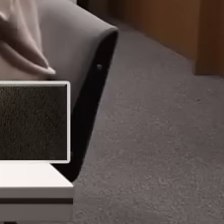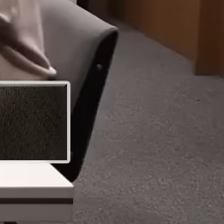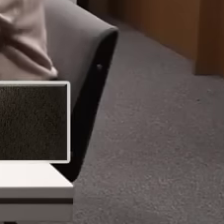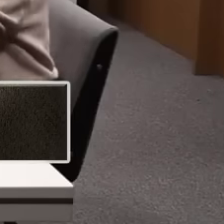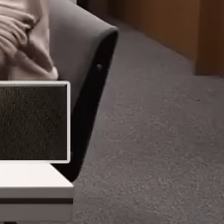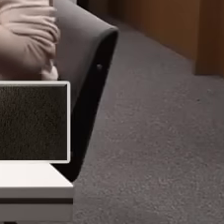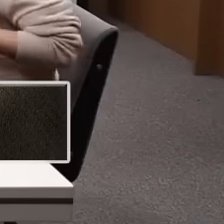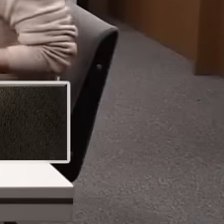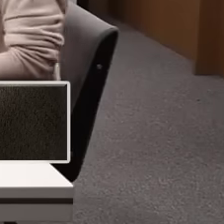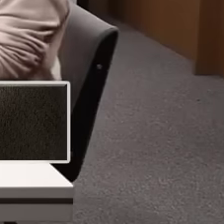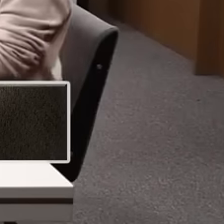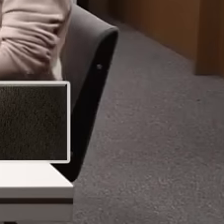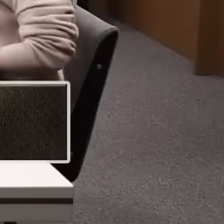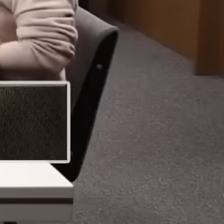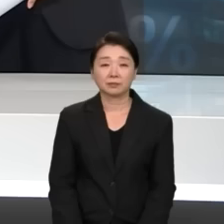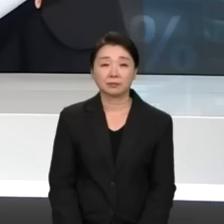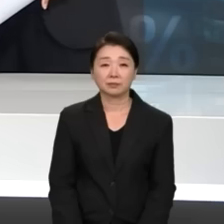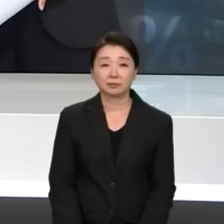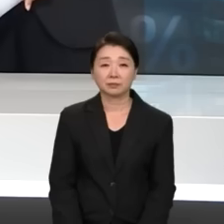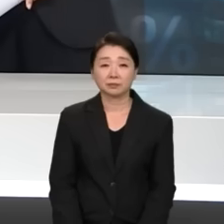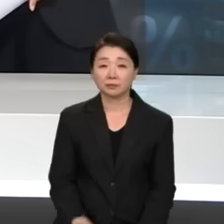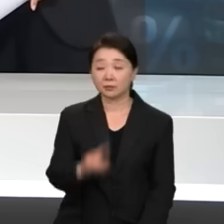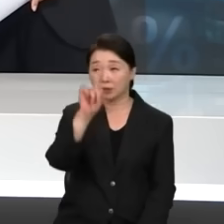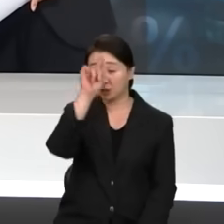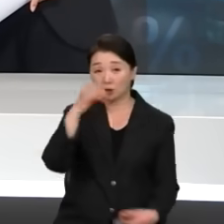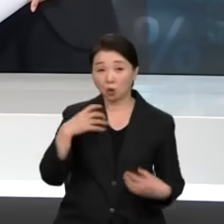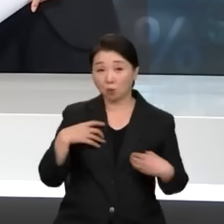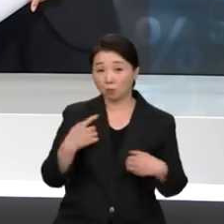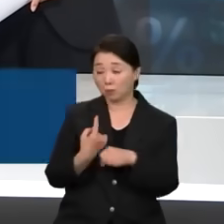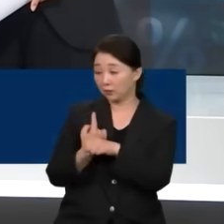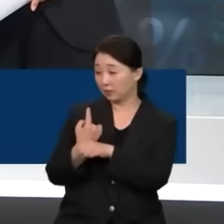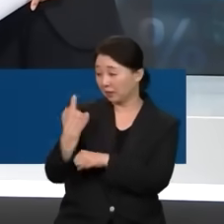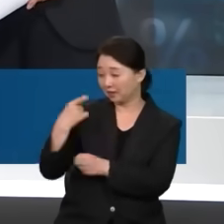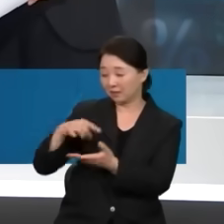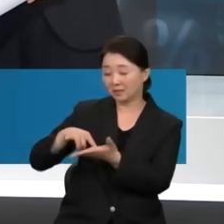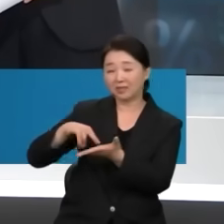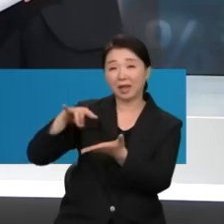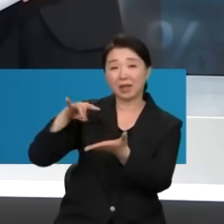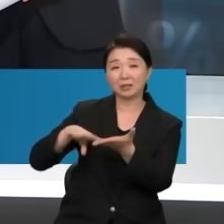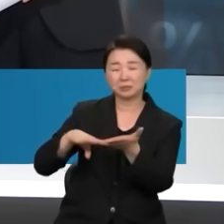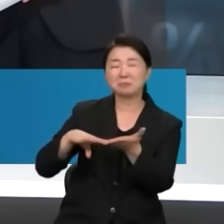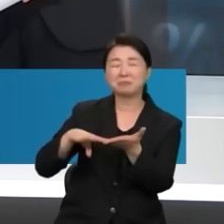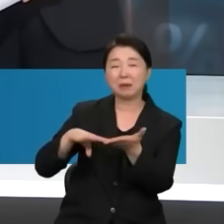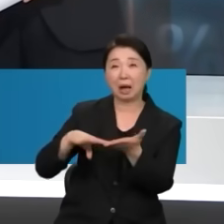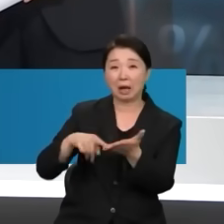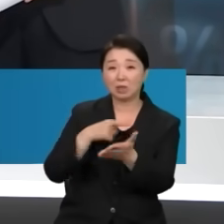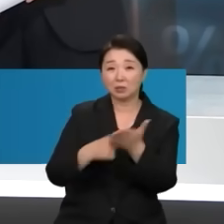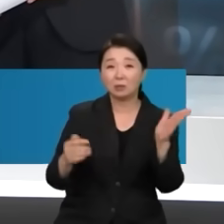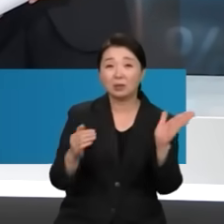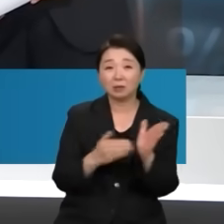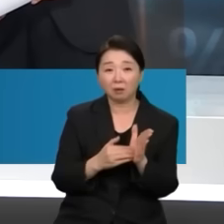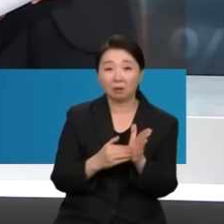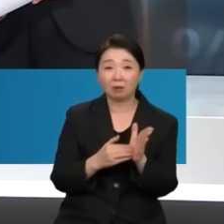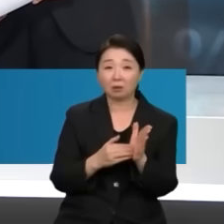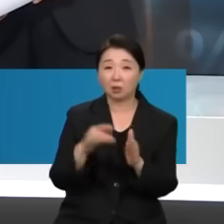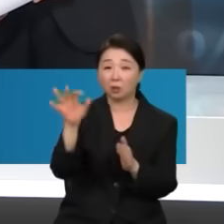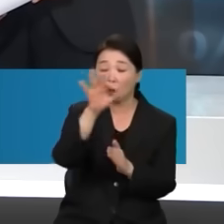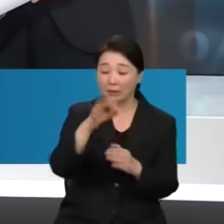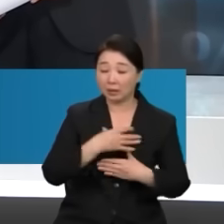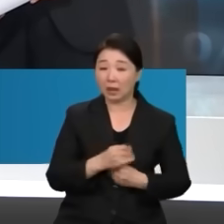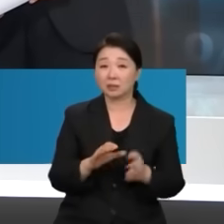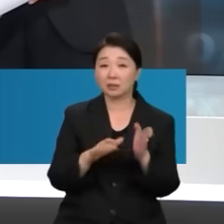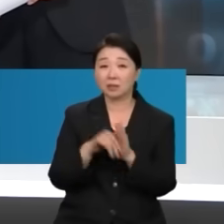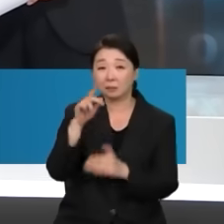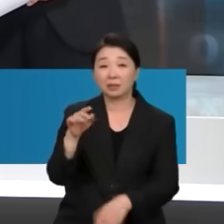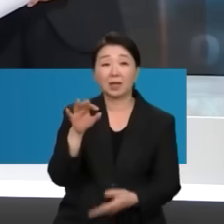5천원 겨우 5천원이에요? 정부는 지난해 세수 펑크를 메꾸기 위해 환율을 안정시킬 때 쓰는